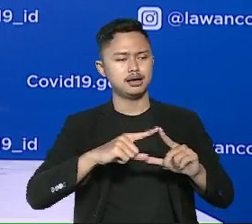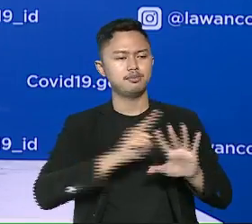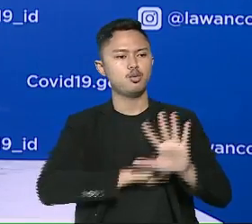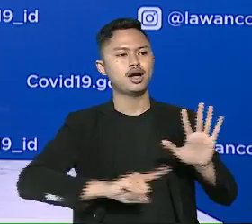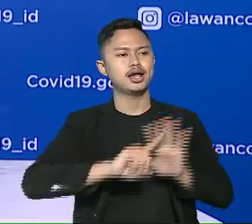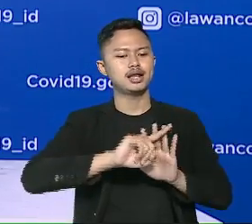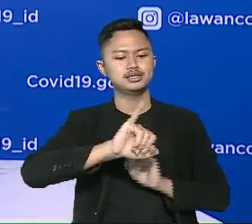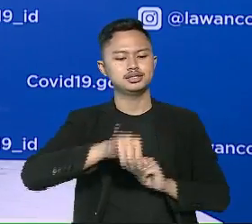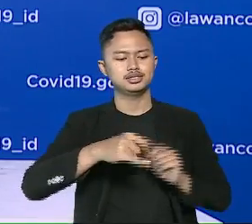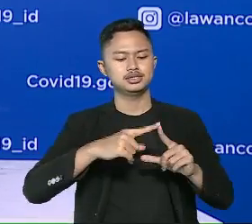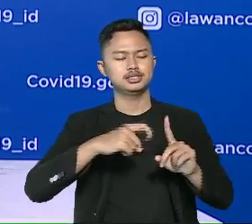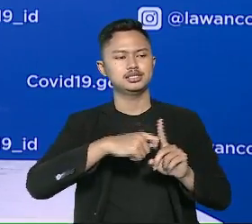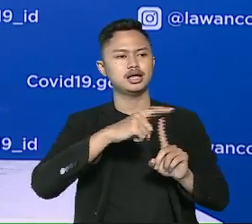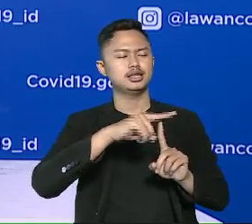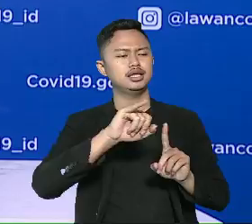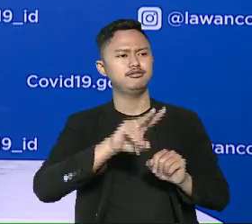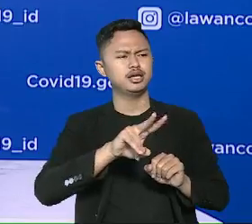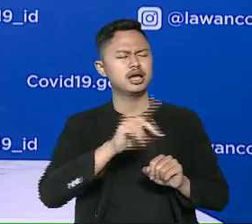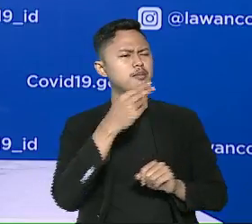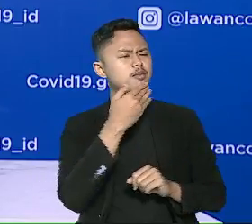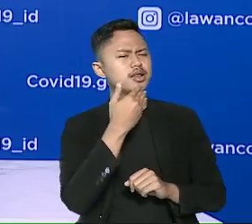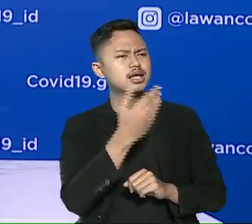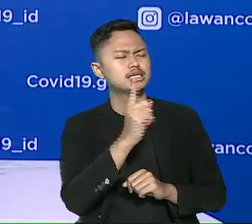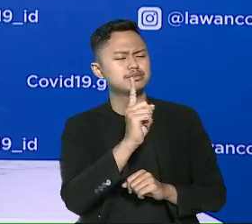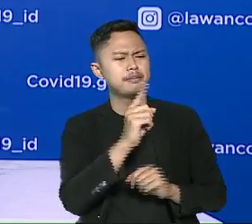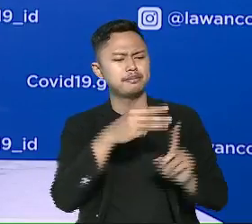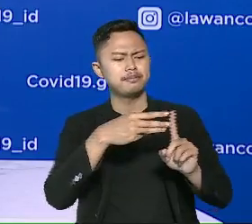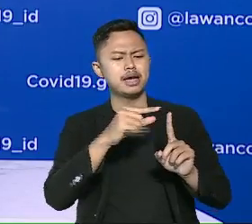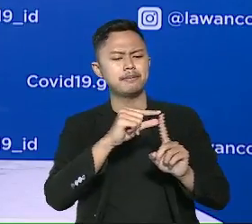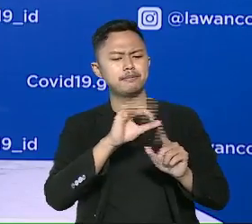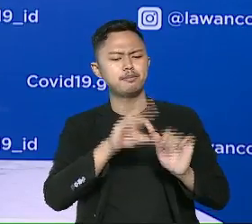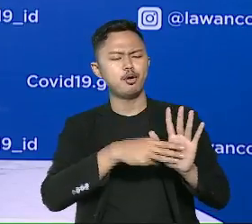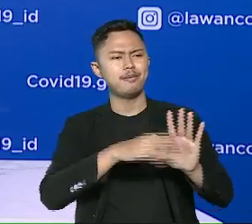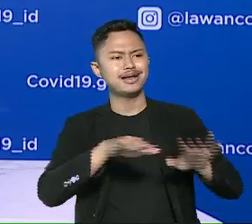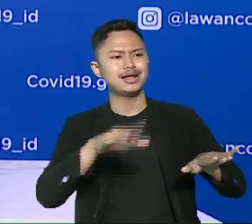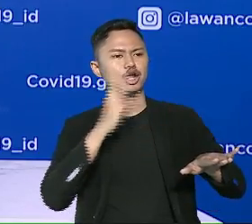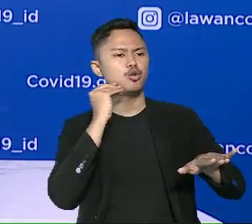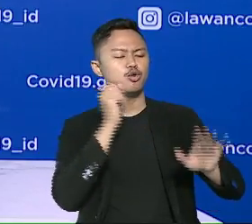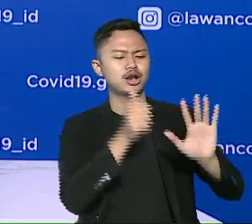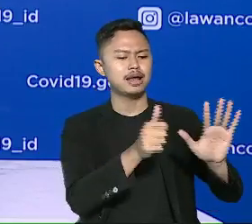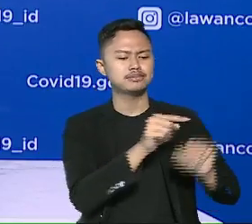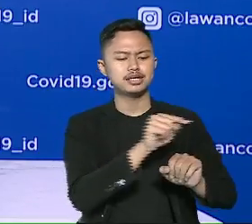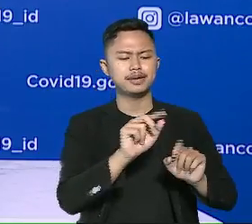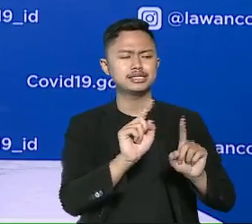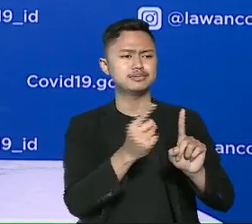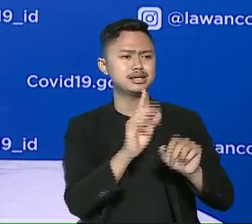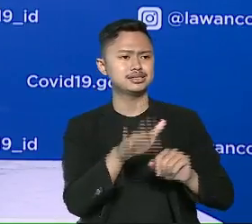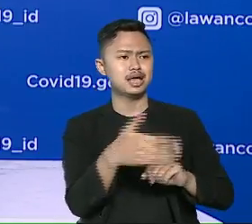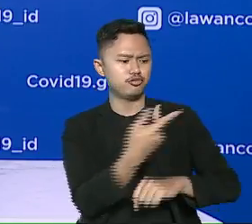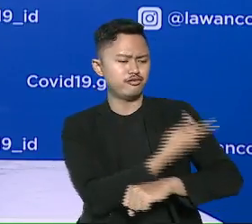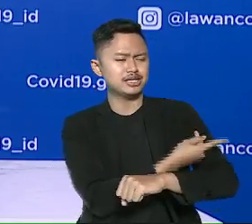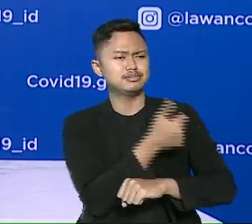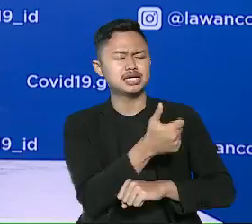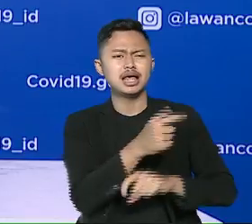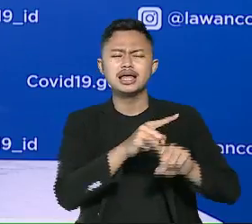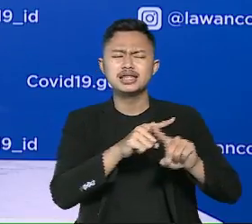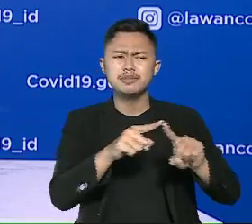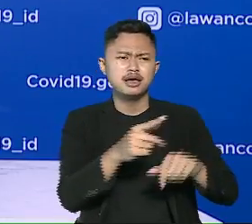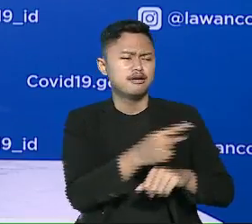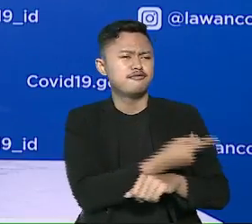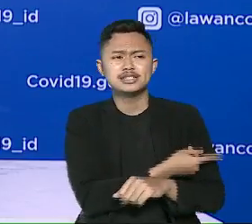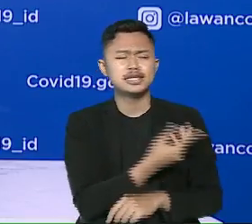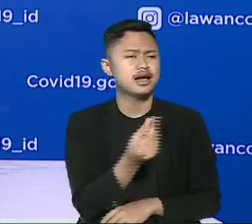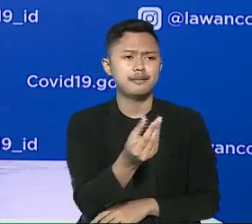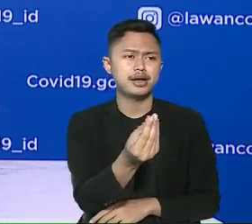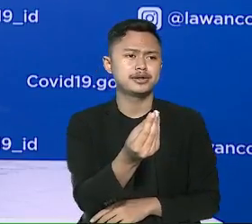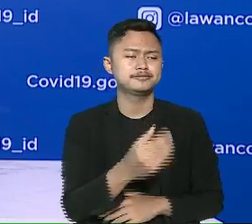6.com. Terkait BPOM akhirnya mengizinkan vaksinasi untuk anak berumur 6-11 tahun. Nantinya kapan pelaksanaan vaksinasi